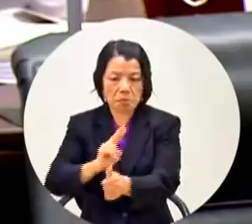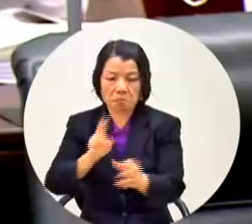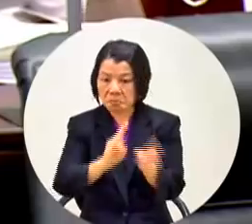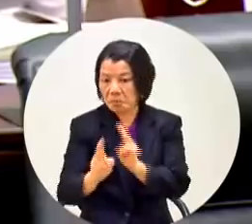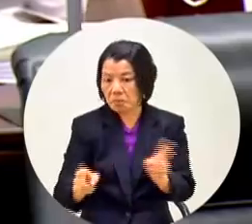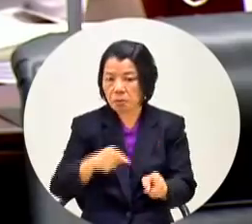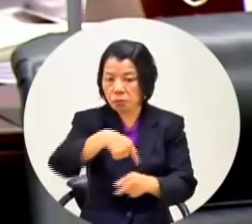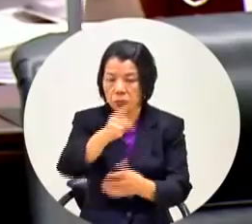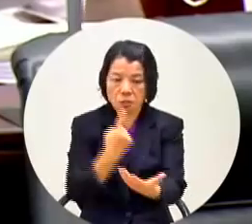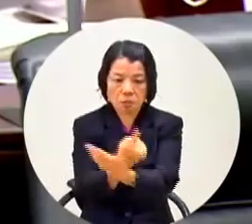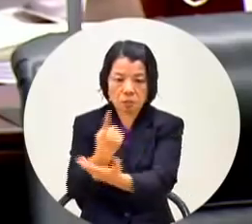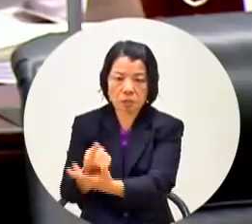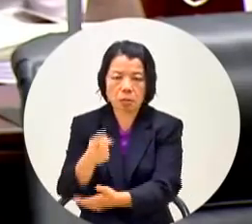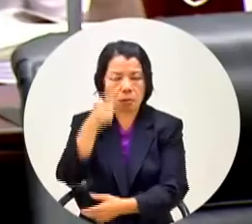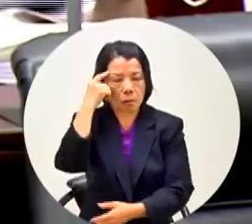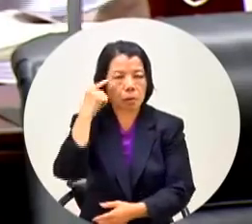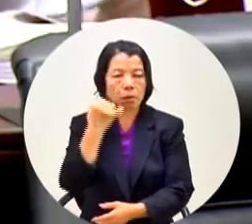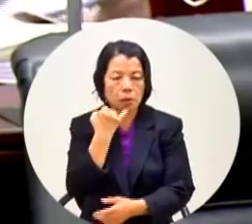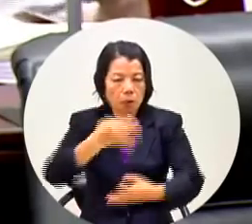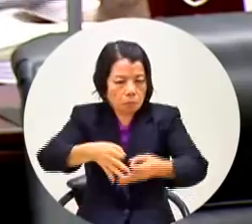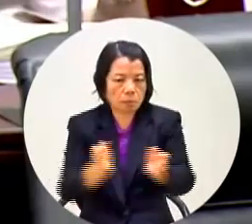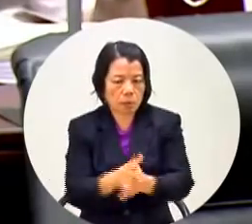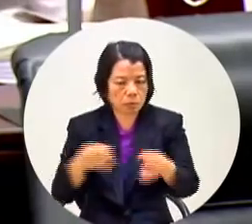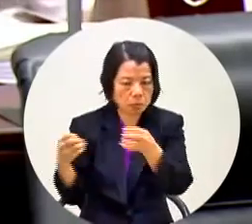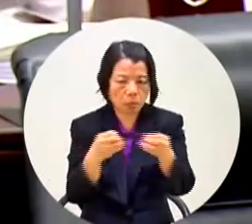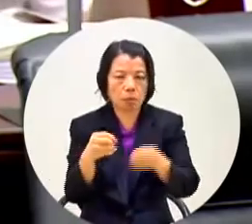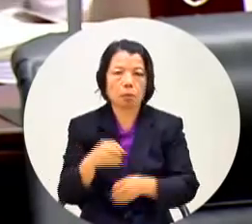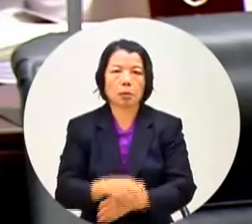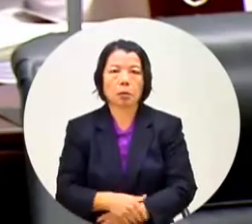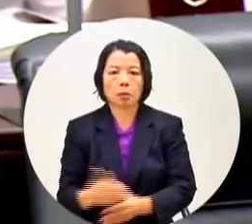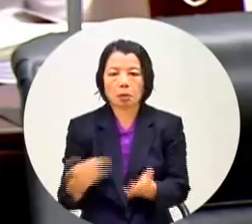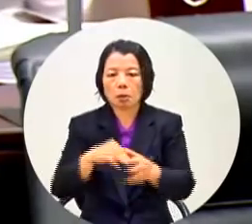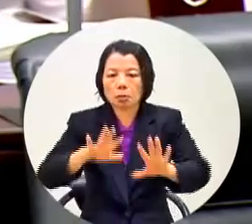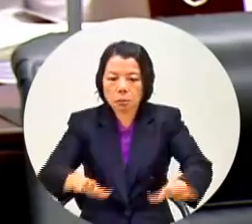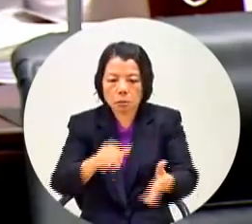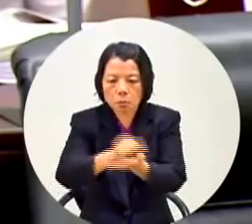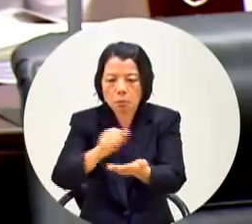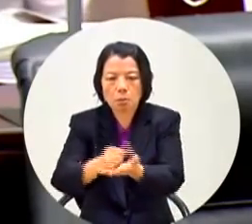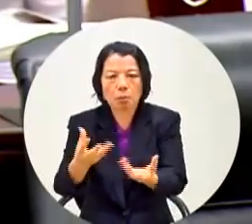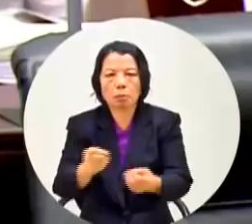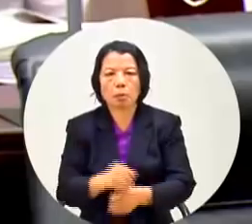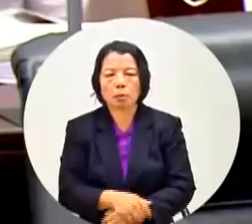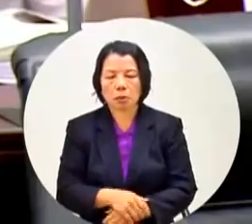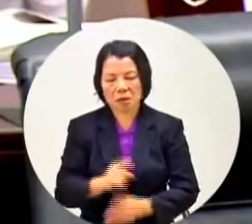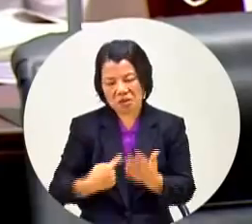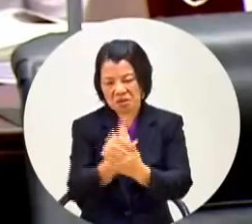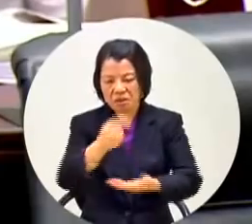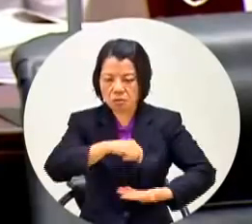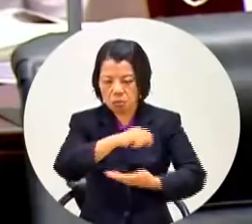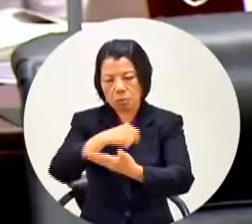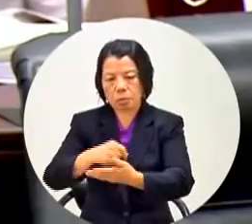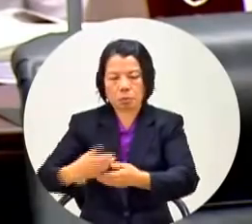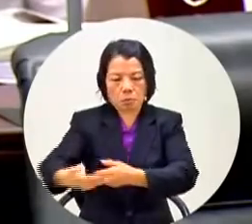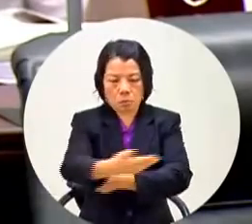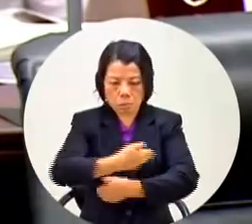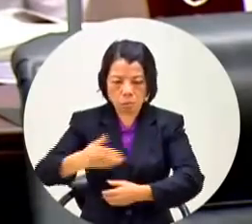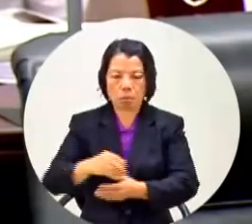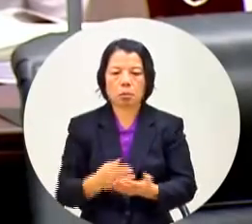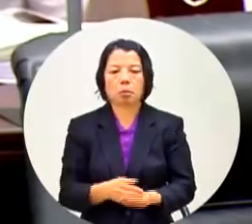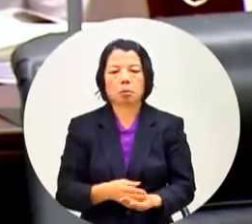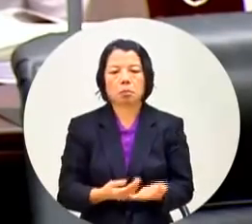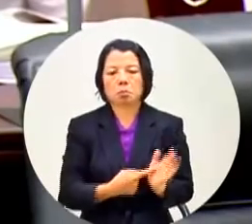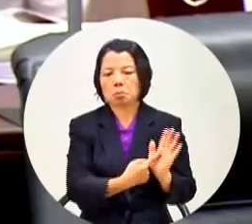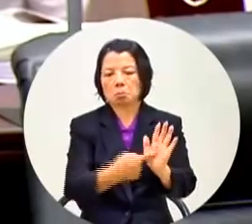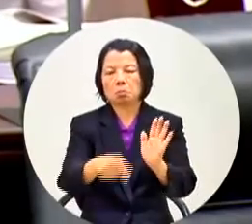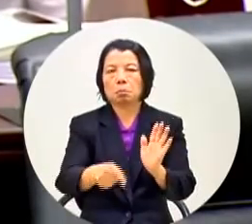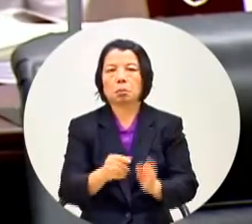上来讨论的。但我目前看起来，就是你们就是做一个意见的收集，然后把它陈列出来。那这样子对于我们事情的进展完